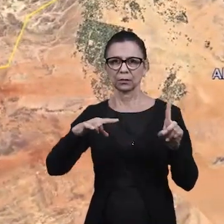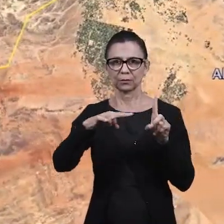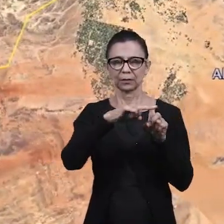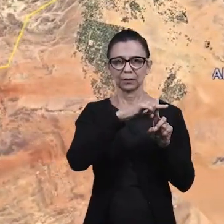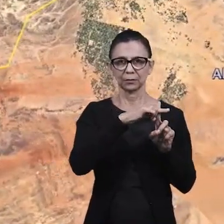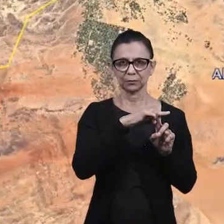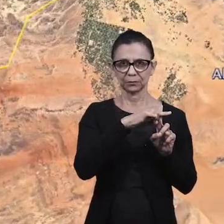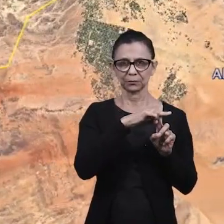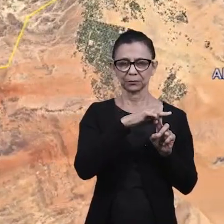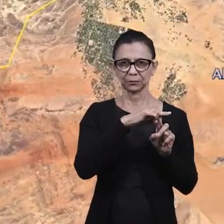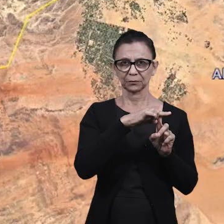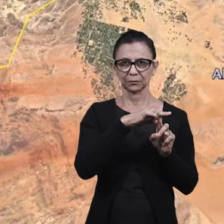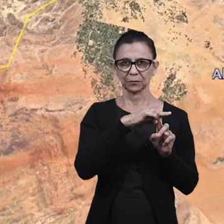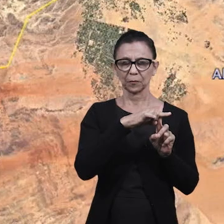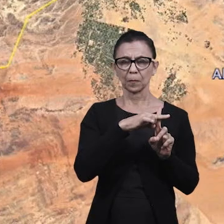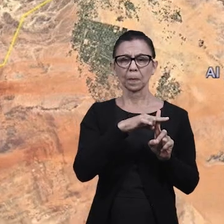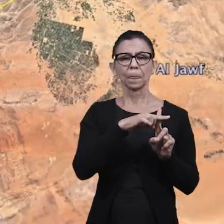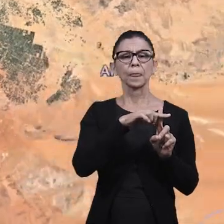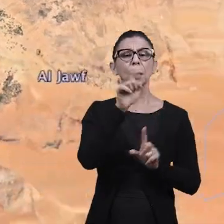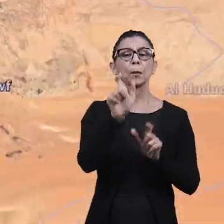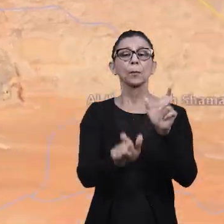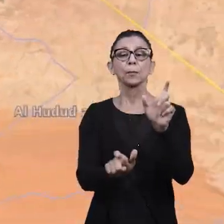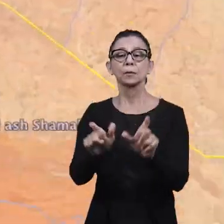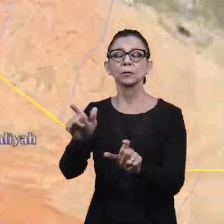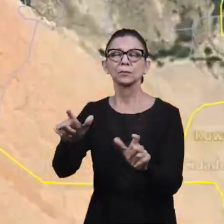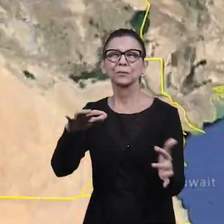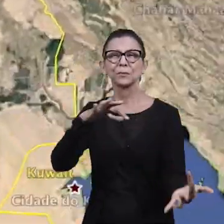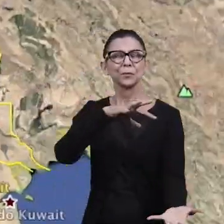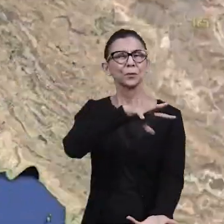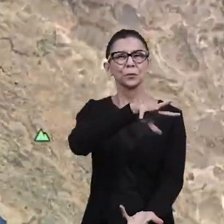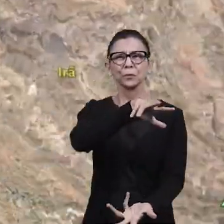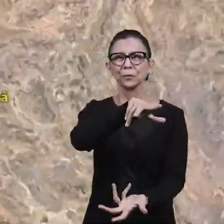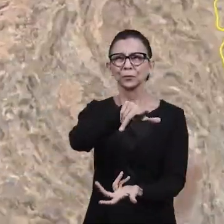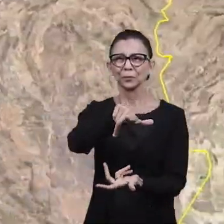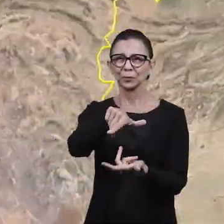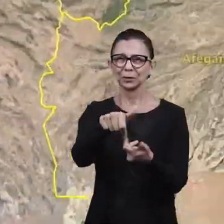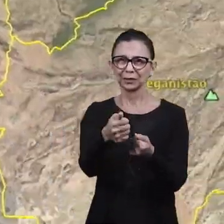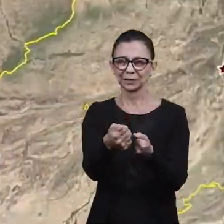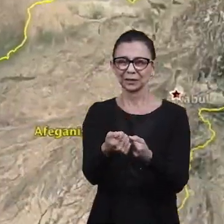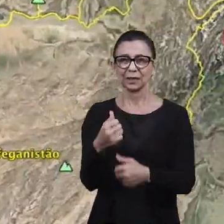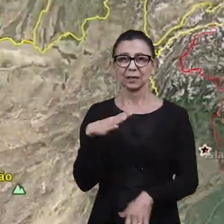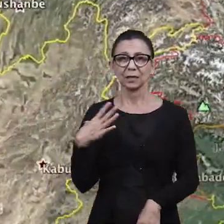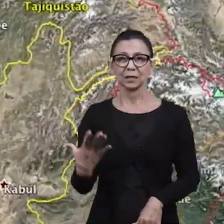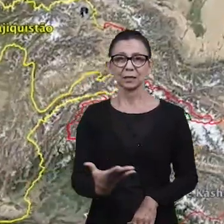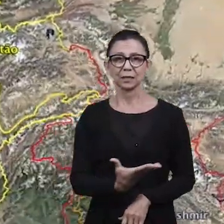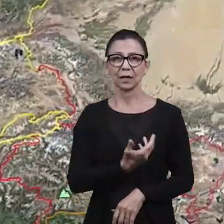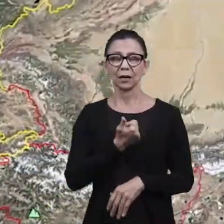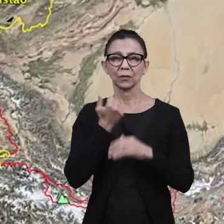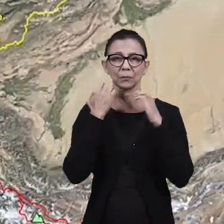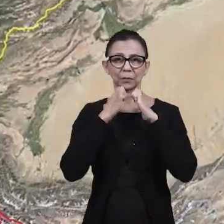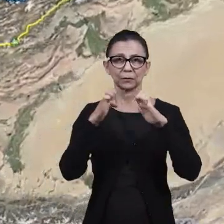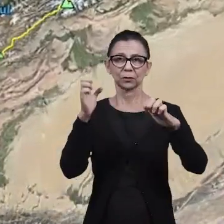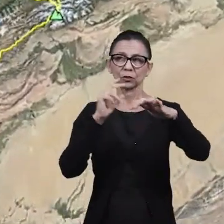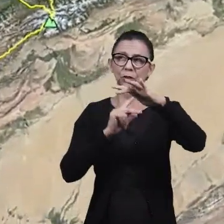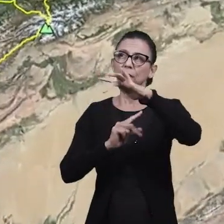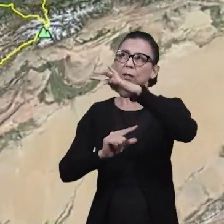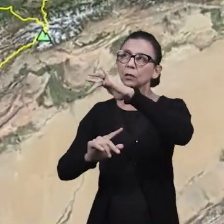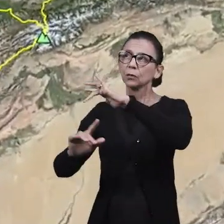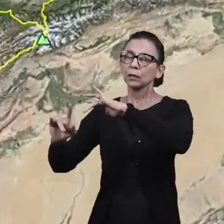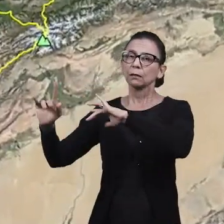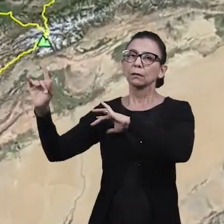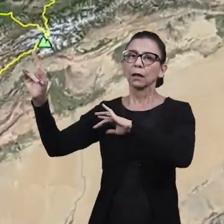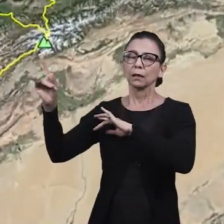Seigneur Jésus à la veille de sa mort à la croix de Calvaire. Des personnes de toutes les parties du monde sont par